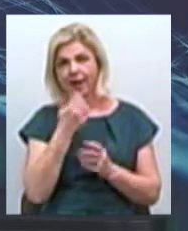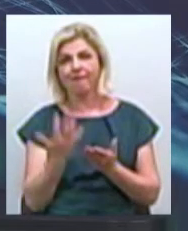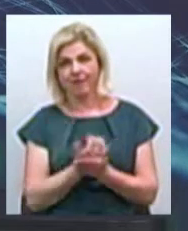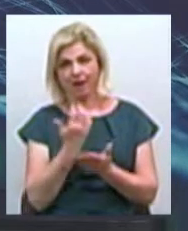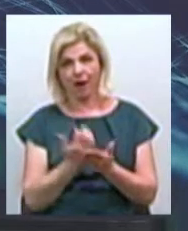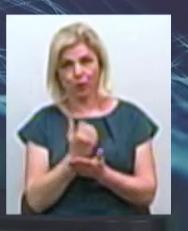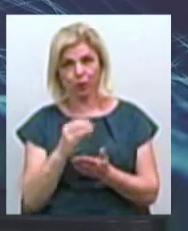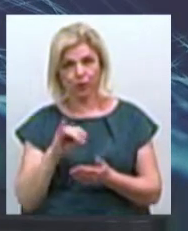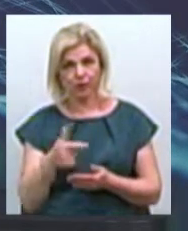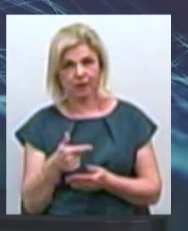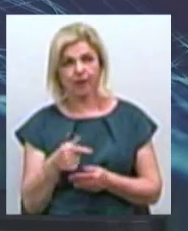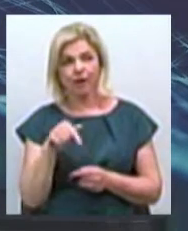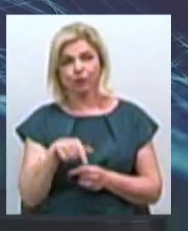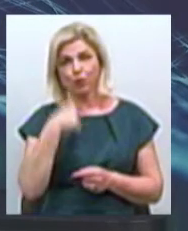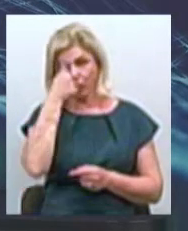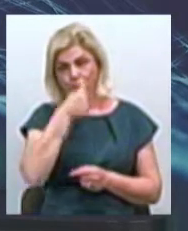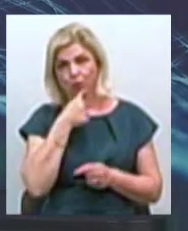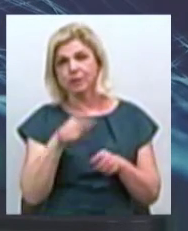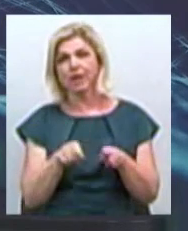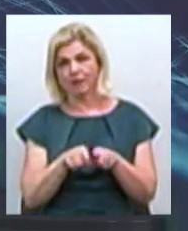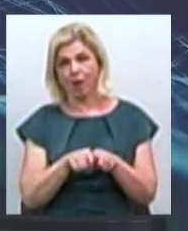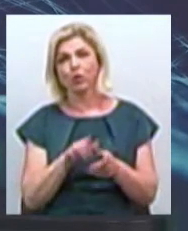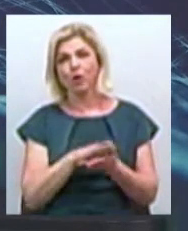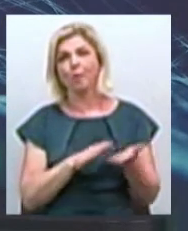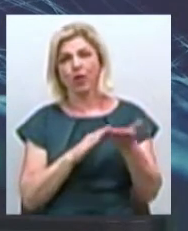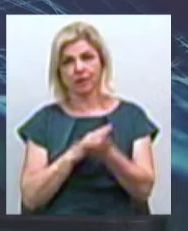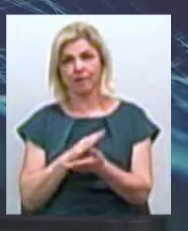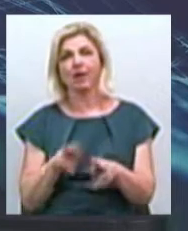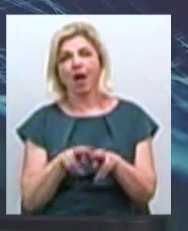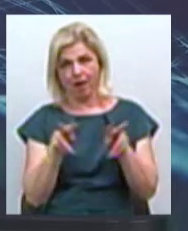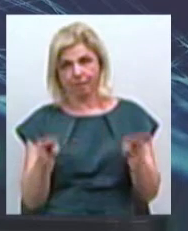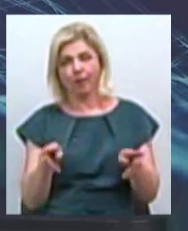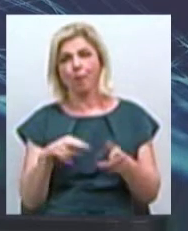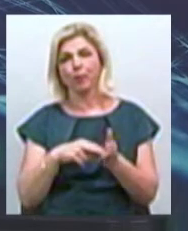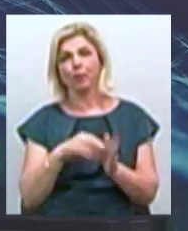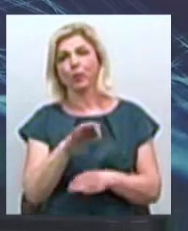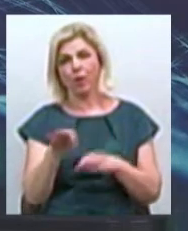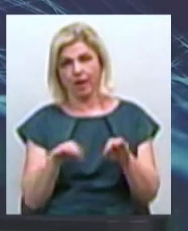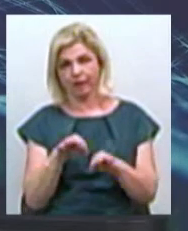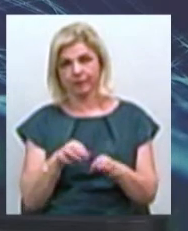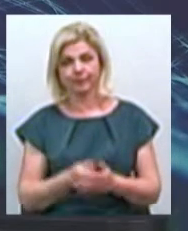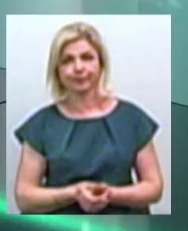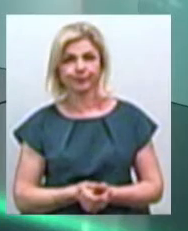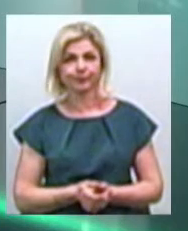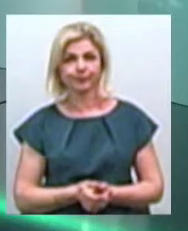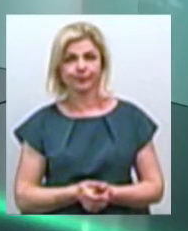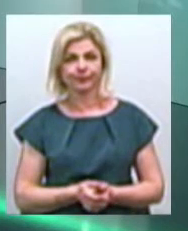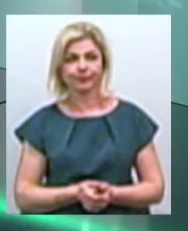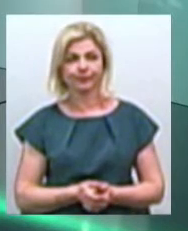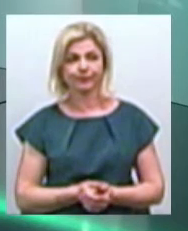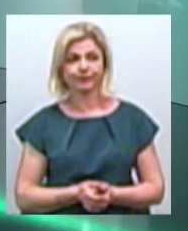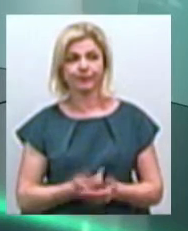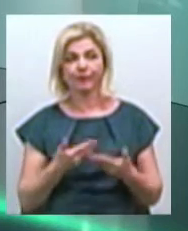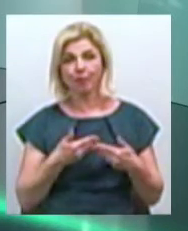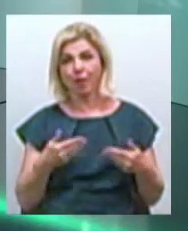виграють, це був, і в цьому році вони також подали подібний проєкт. Подивимося, як в цьому році буде. Ну, про цей проєкт ми згадували